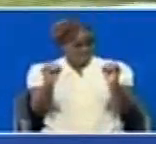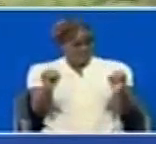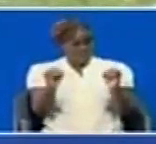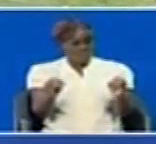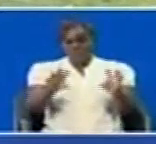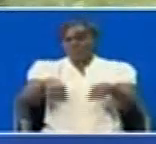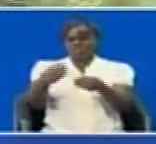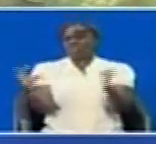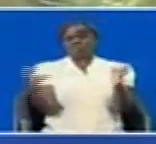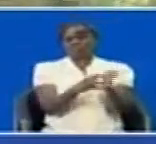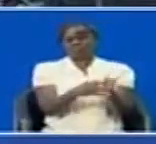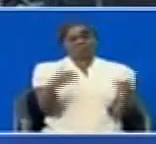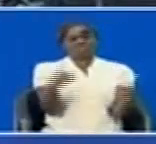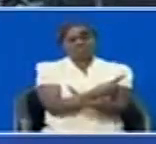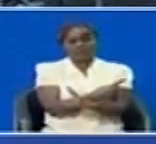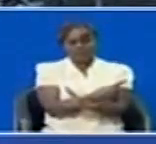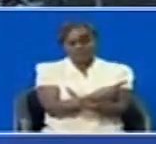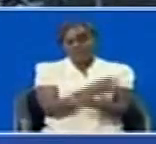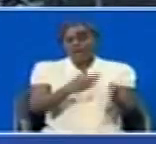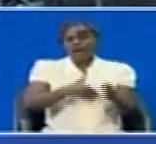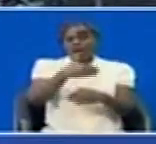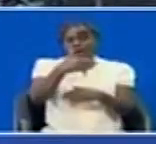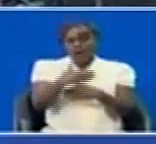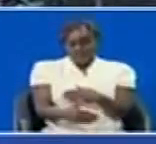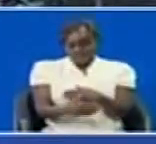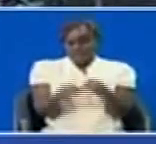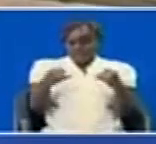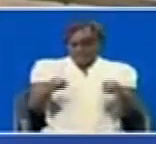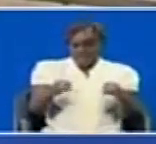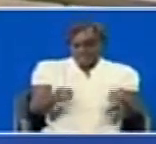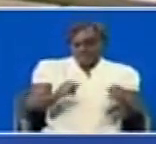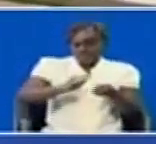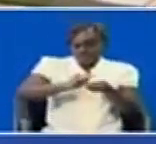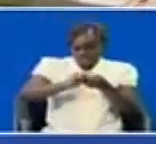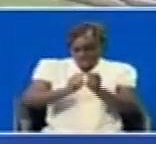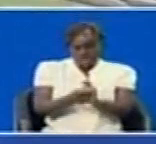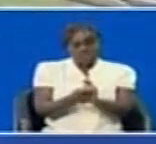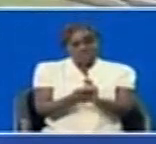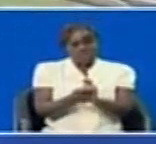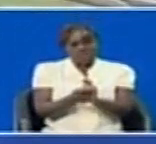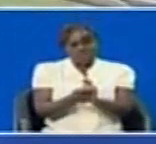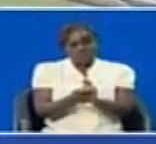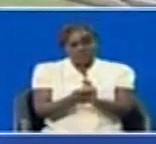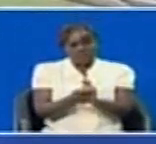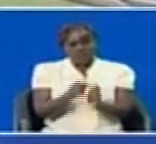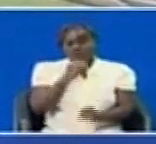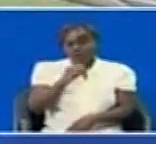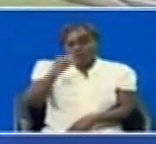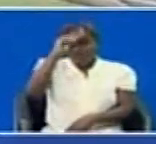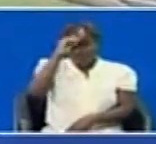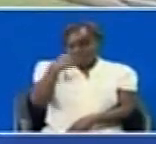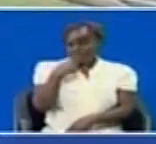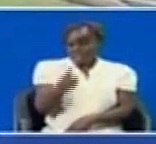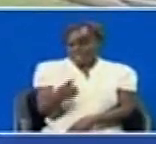wamepikupikia to any other course hapo hivi. Baada ya bishabisha ili aweze kubadilishiwa kozi, Collins ambaye ni yatima anadai